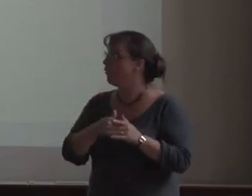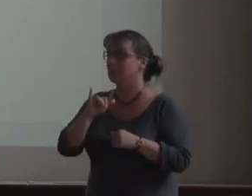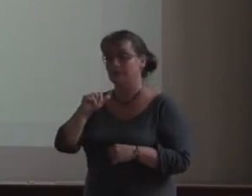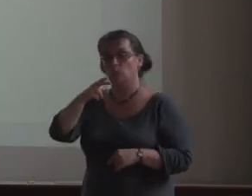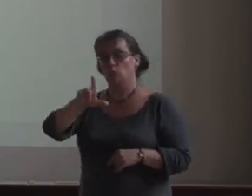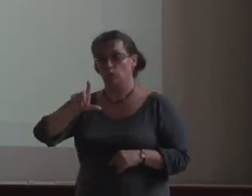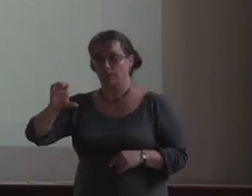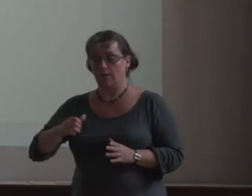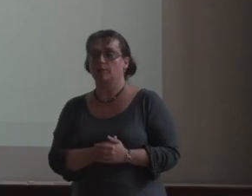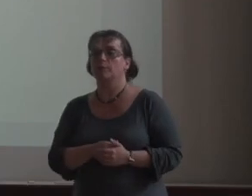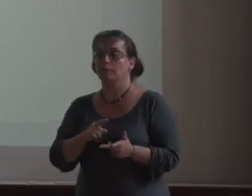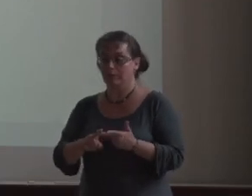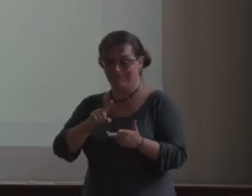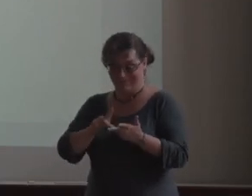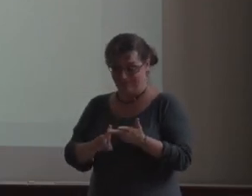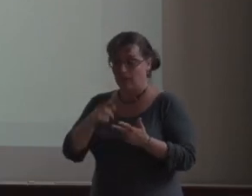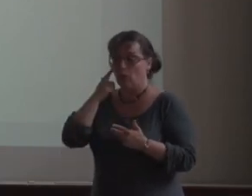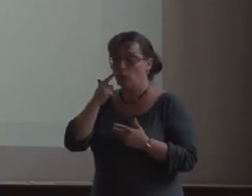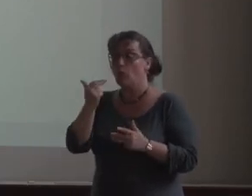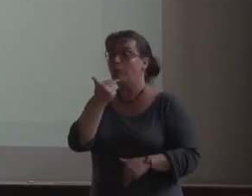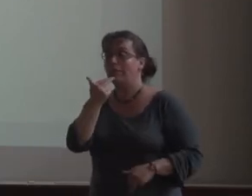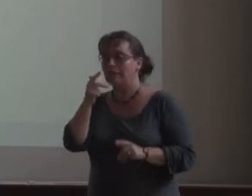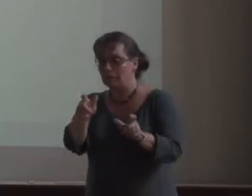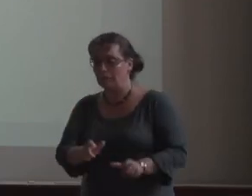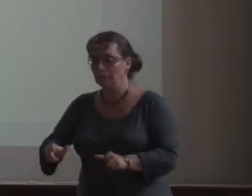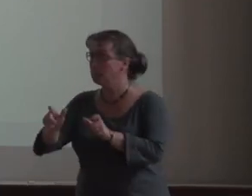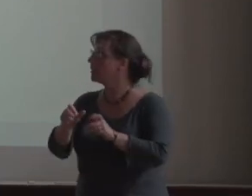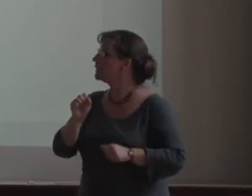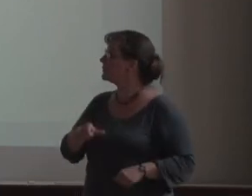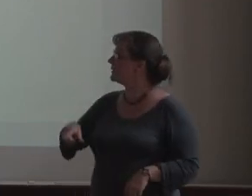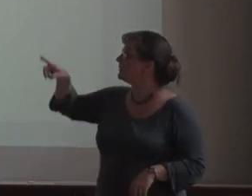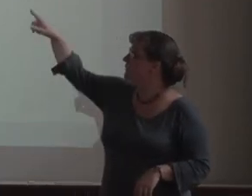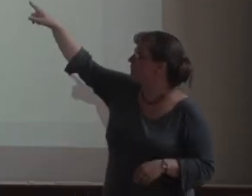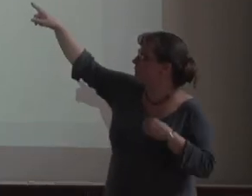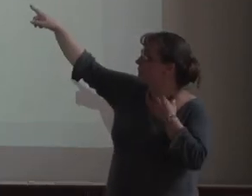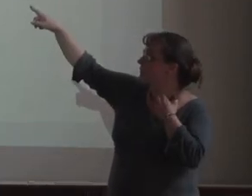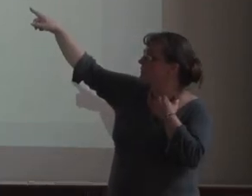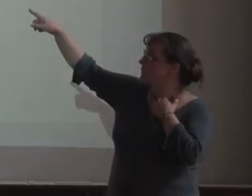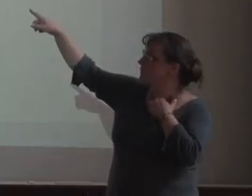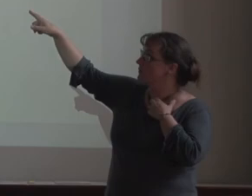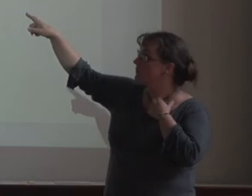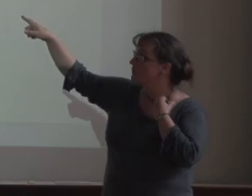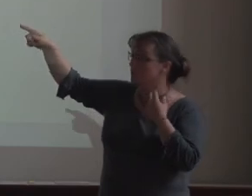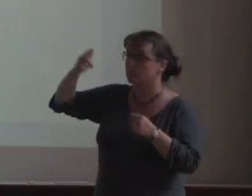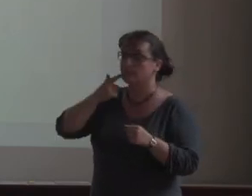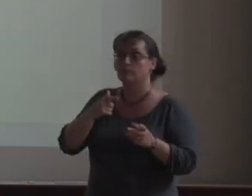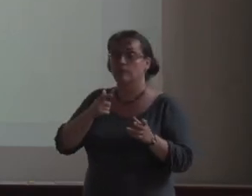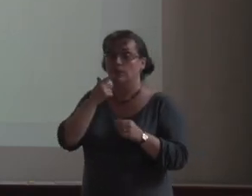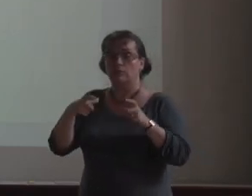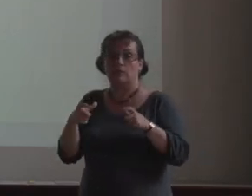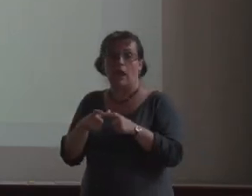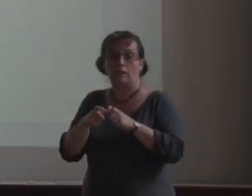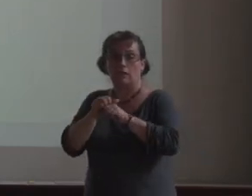La surveillance du véhicule et de la batterie, là ça va être un bus CAN. Donc on a une carte réseau CAN